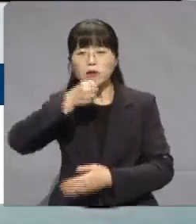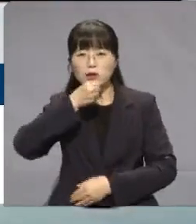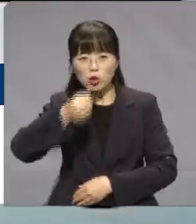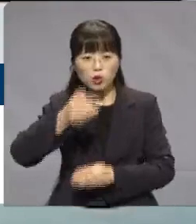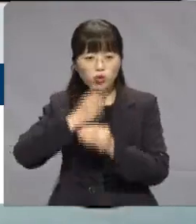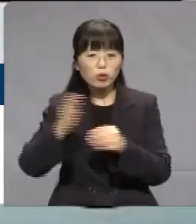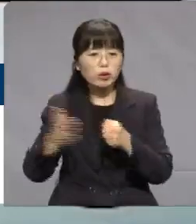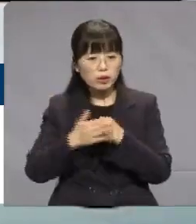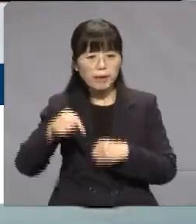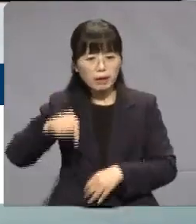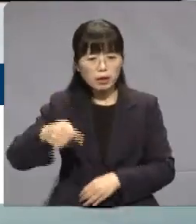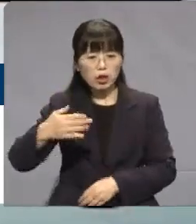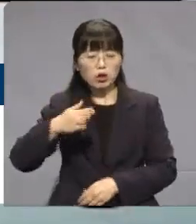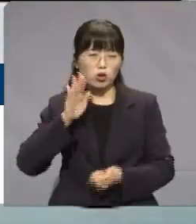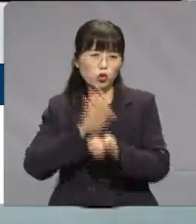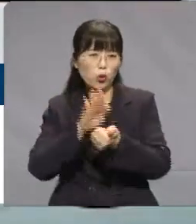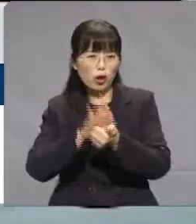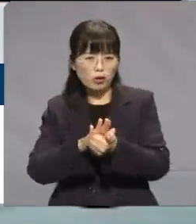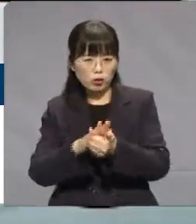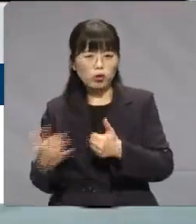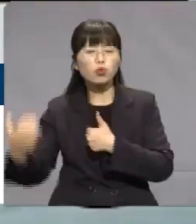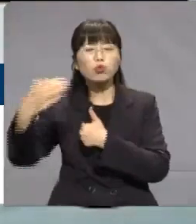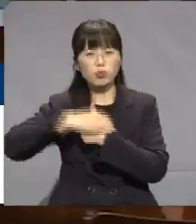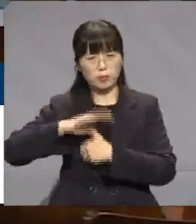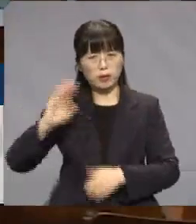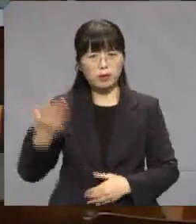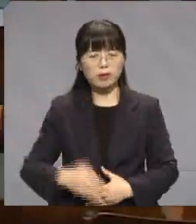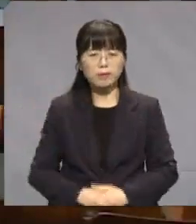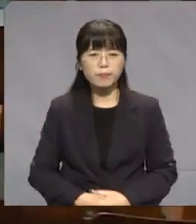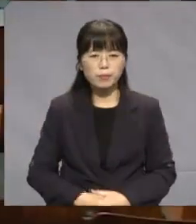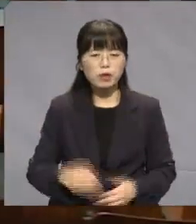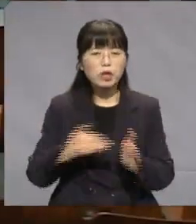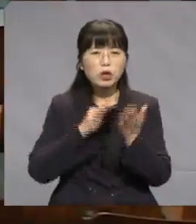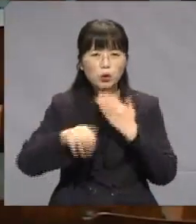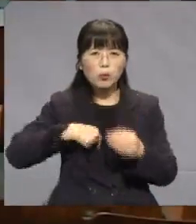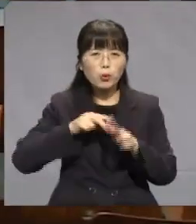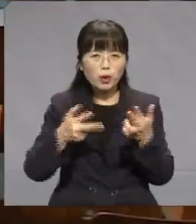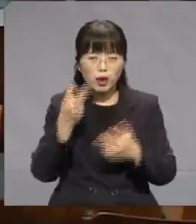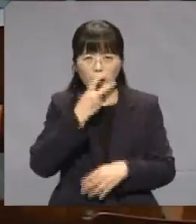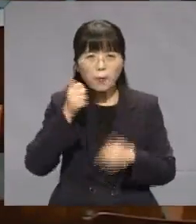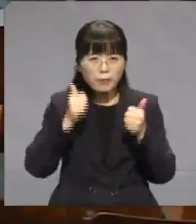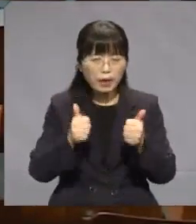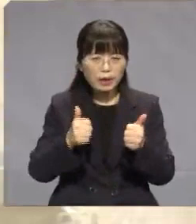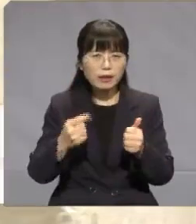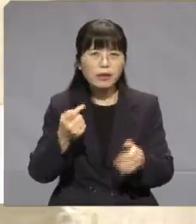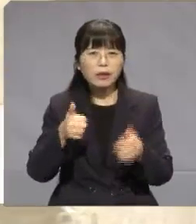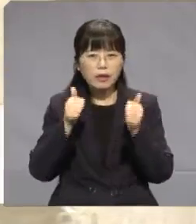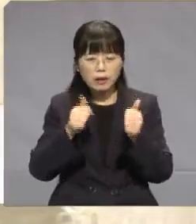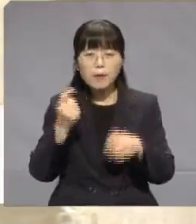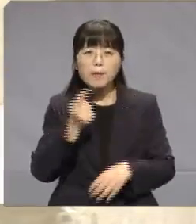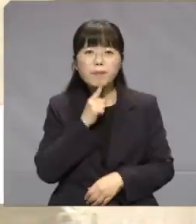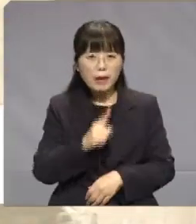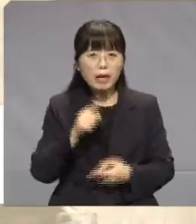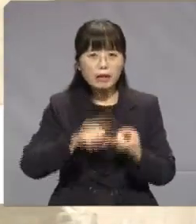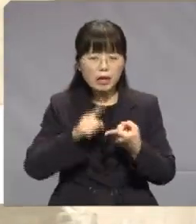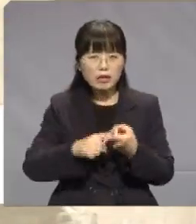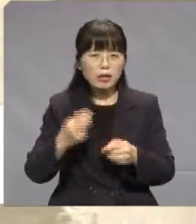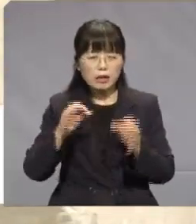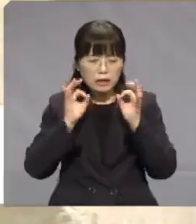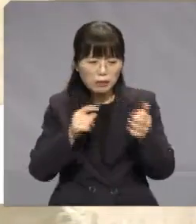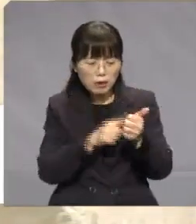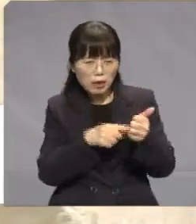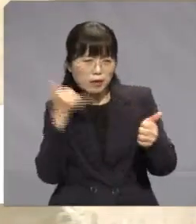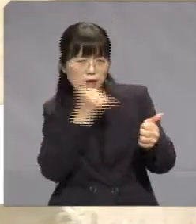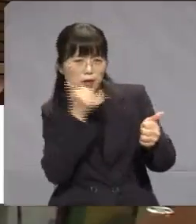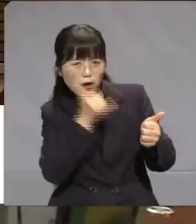중이었기 때문에 제가 그 도와줬다는 누명을 썼습니다 이후 자신의 검사사칭 공선법 재판에서 김 씨에게 수차례